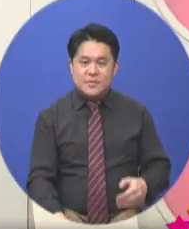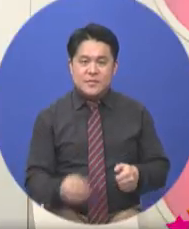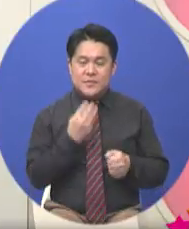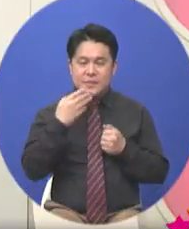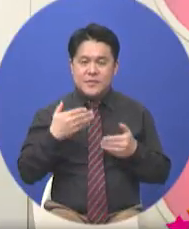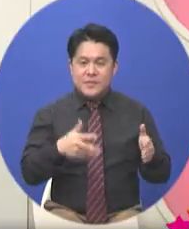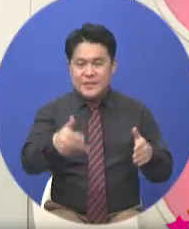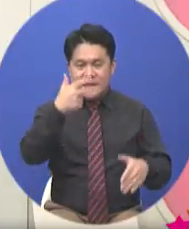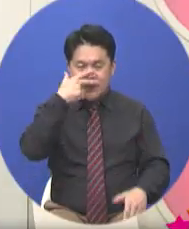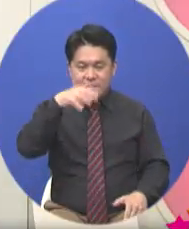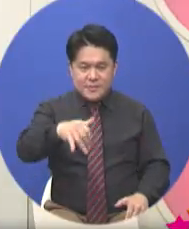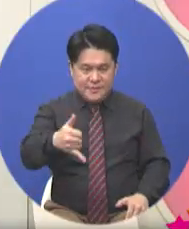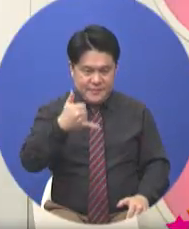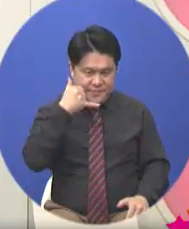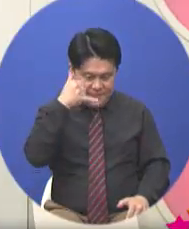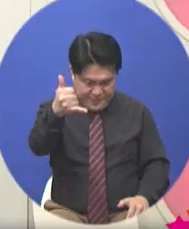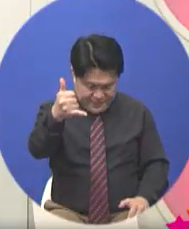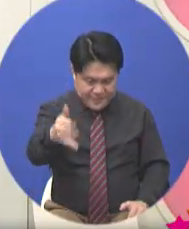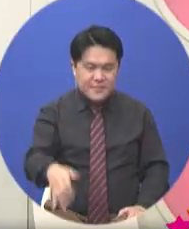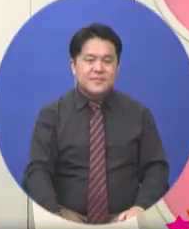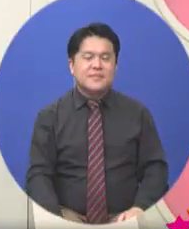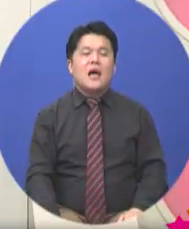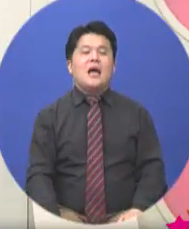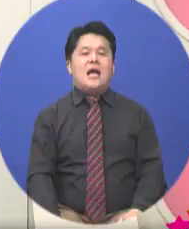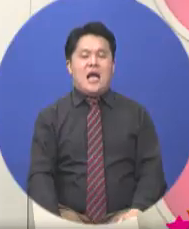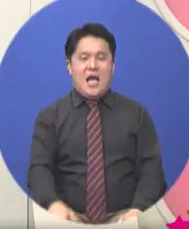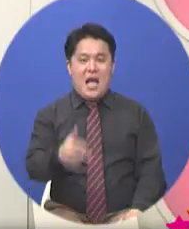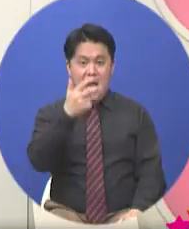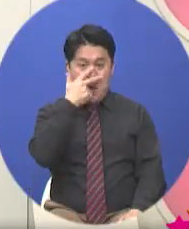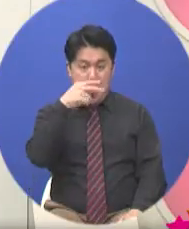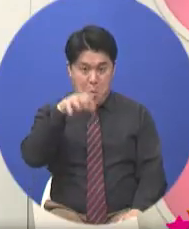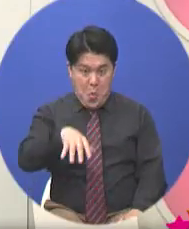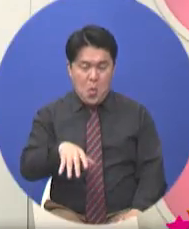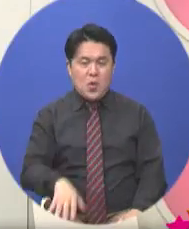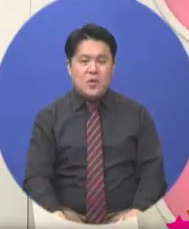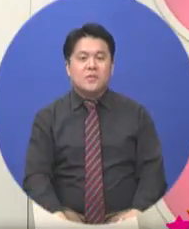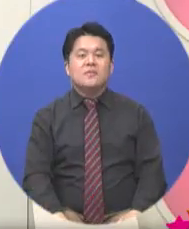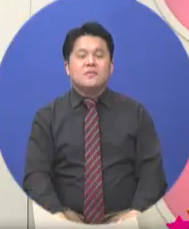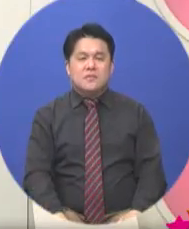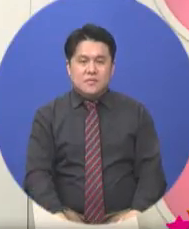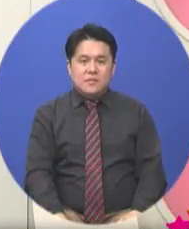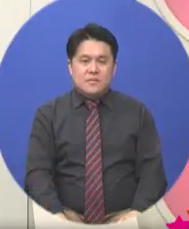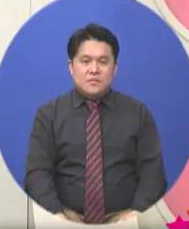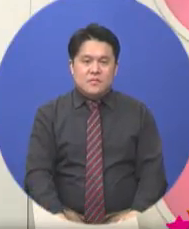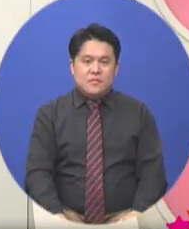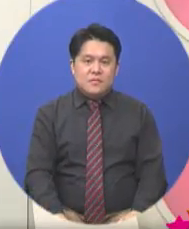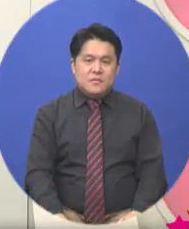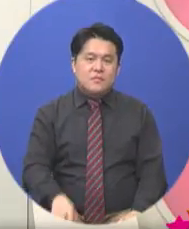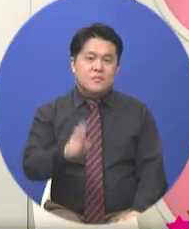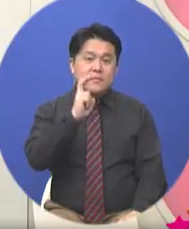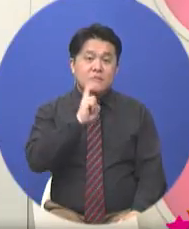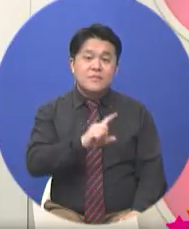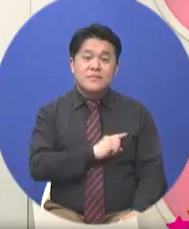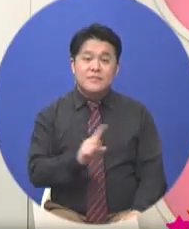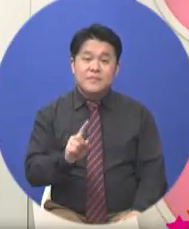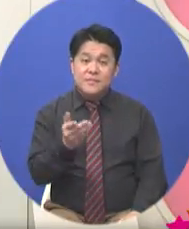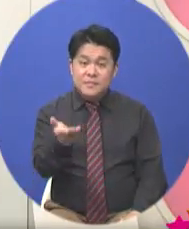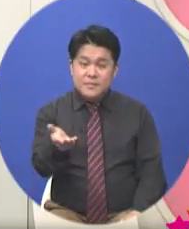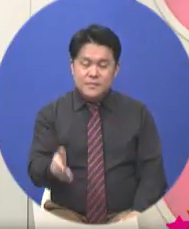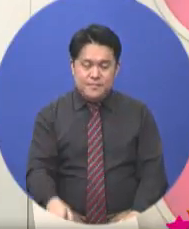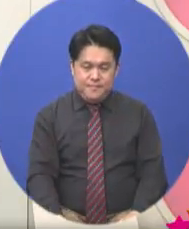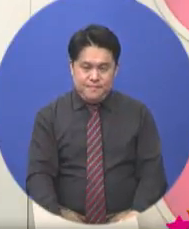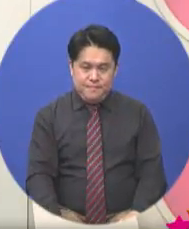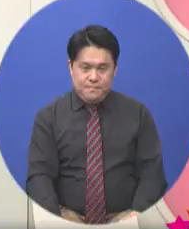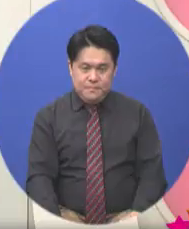경기도 평택에서 전화를 드렸습니다. 평택. 예. 자, 어떤 노래